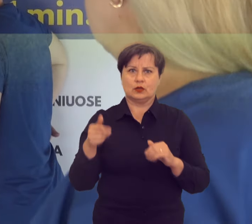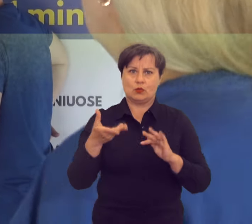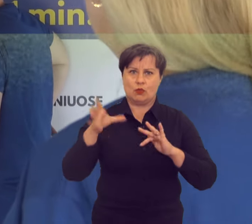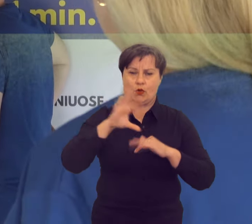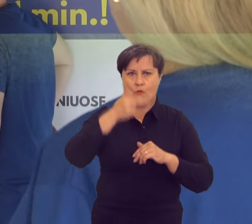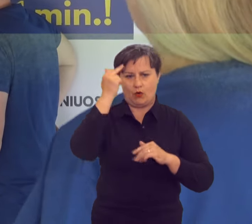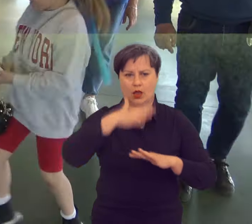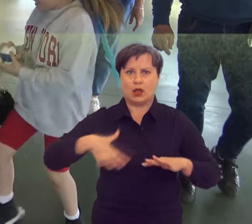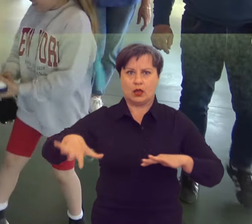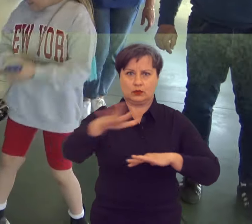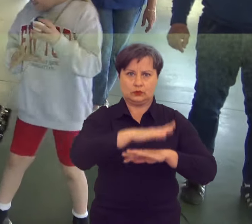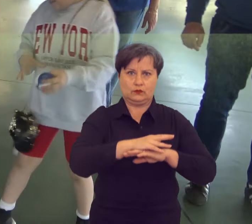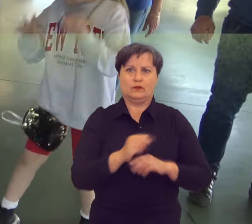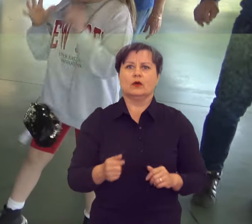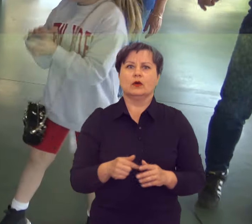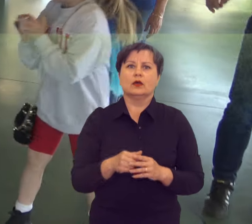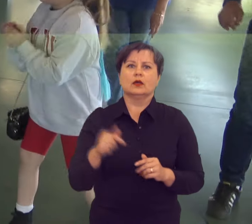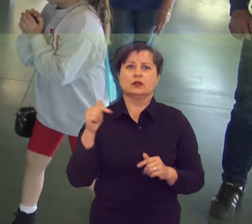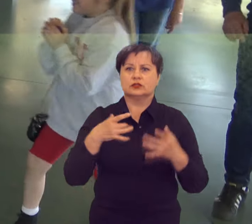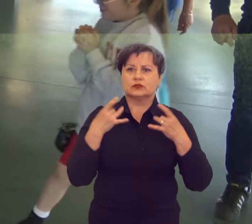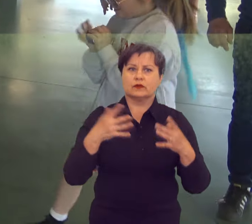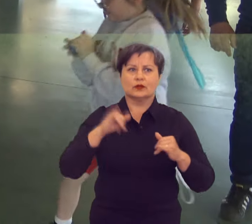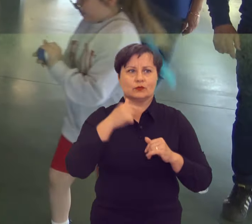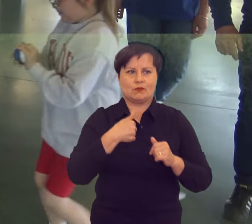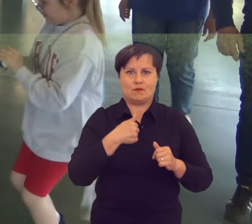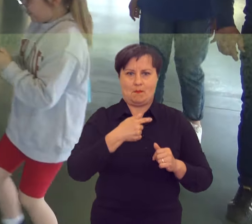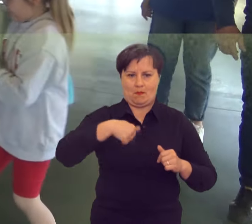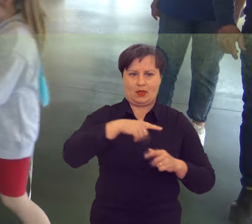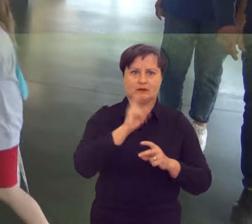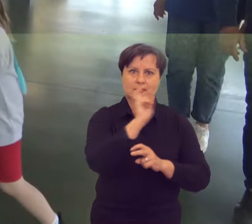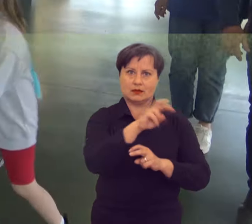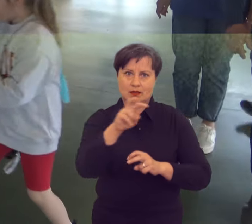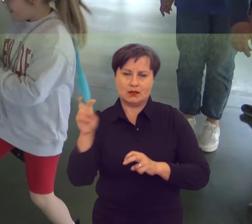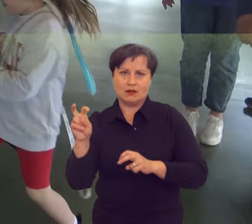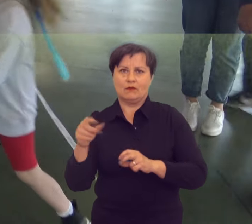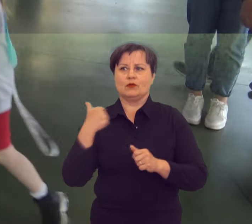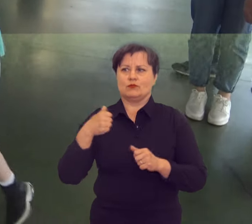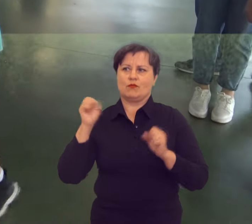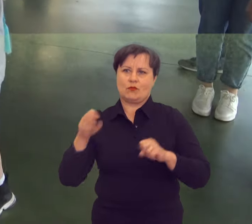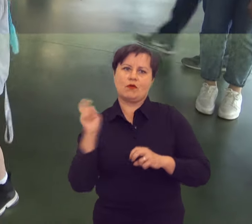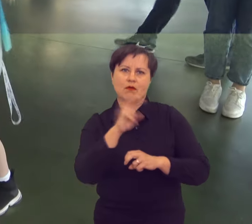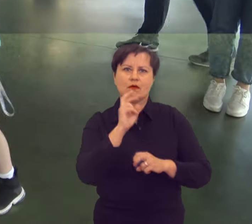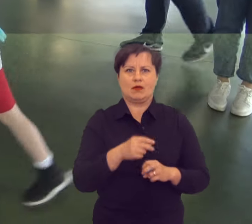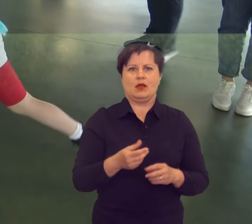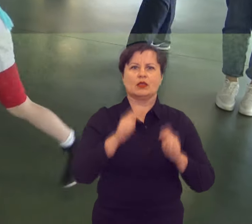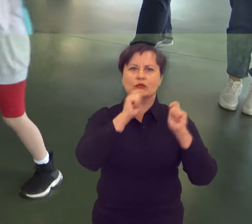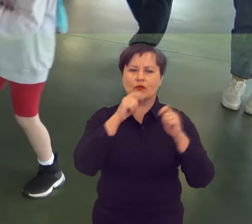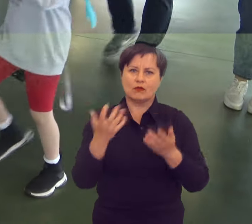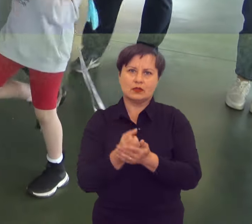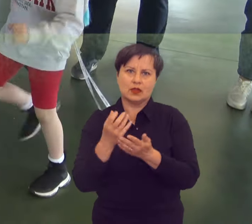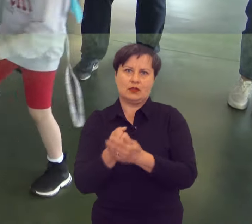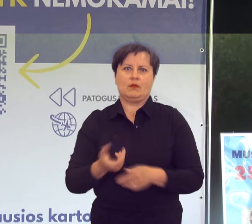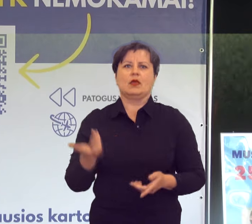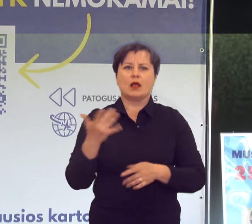visoje Lietuvoje. Žmonės, kurie atvyksta pas mumis į miesto šventės, kuriuose mes dalyvaujame, gali ir prizų laimėti, ir smagiai laiką praleisti, ir